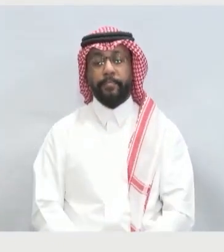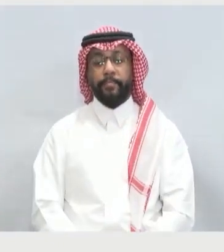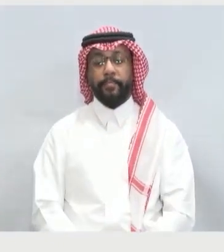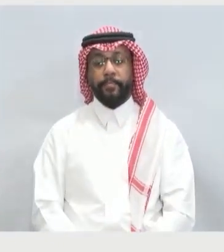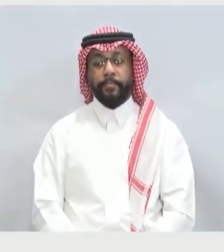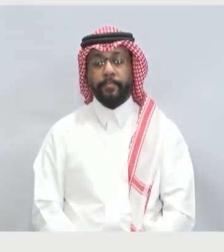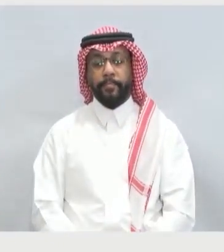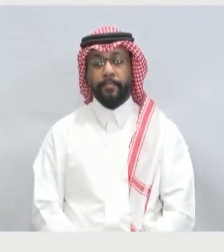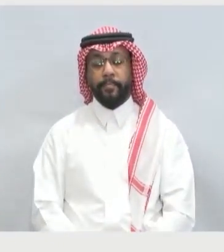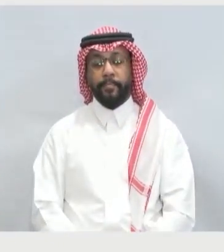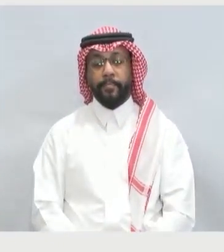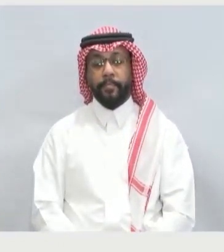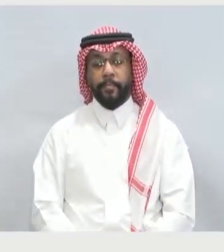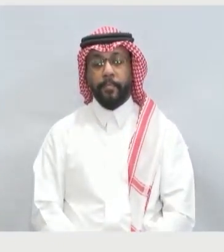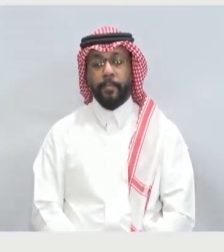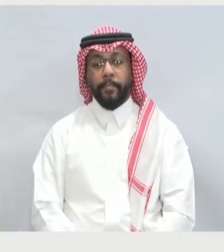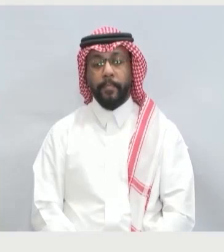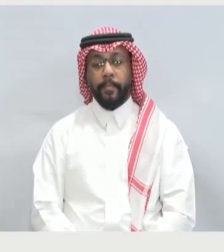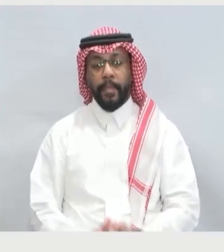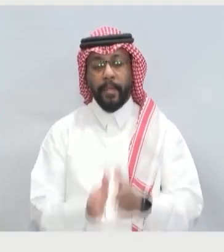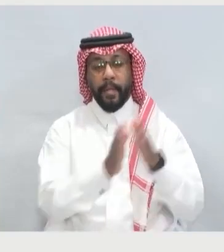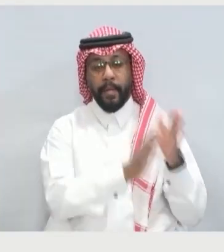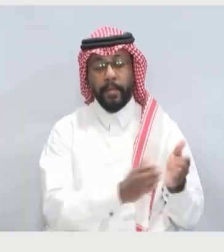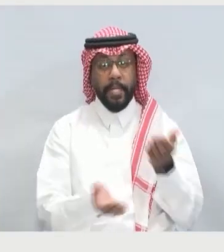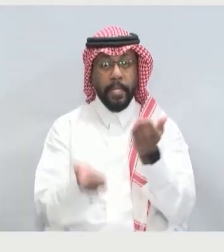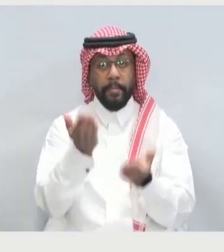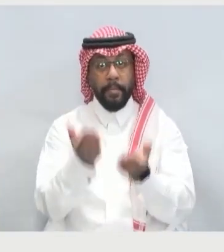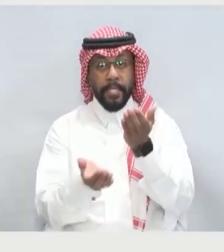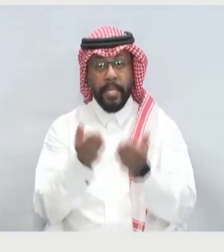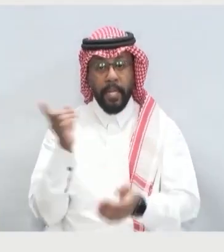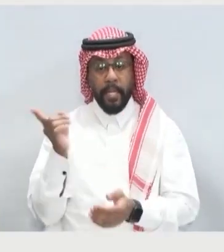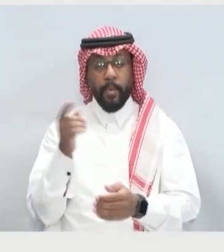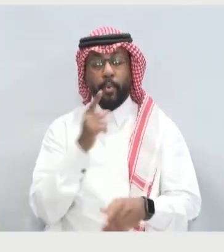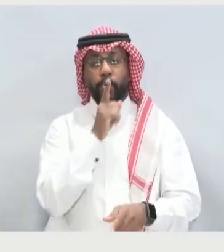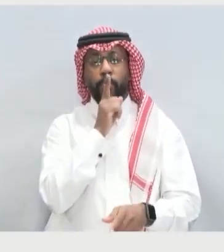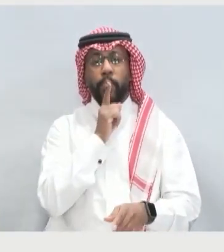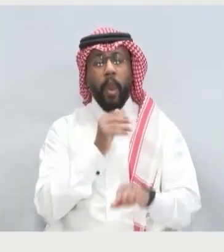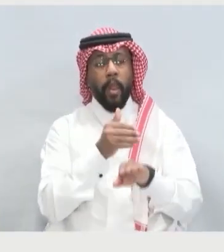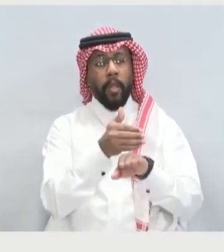او سيوله ناتي للاصول طويله